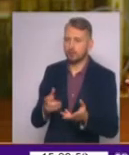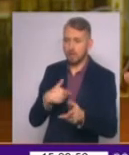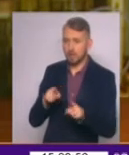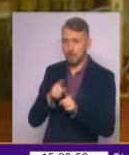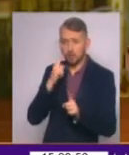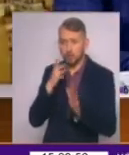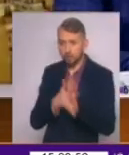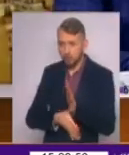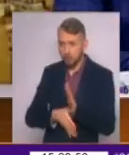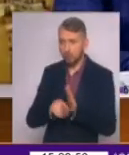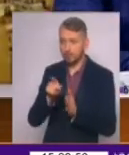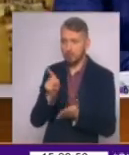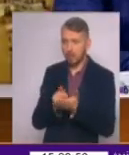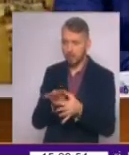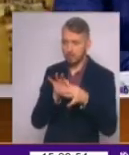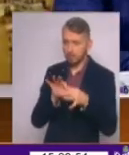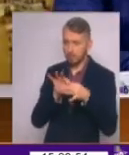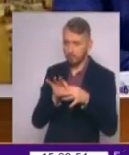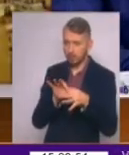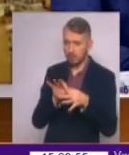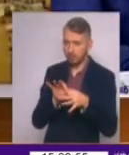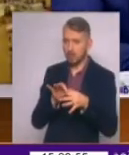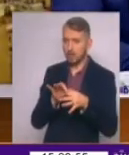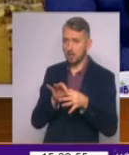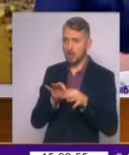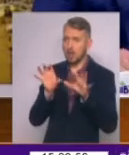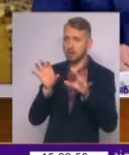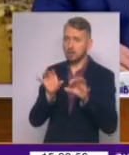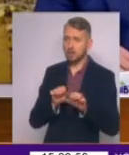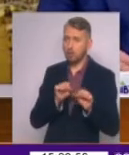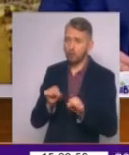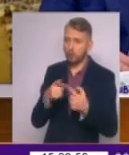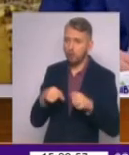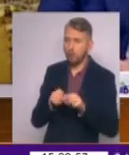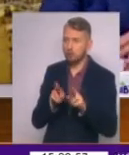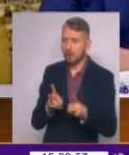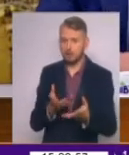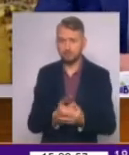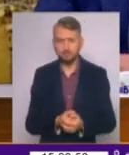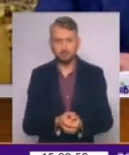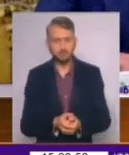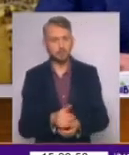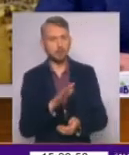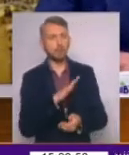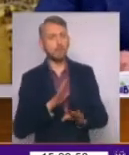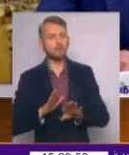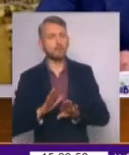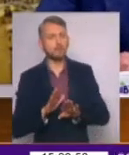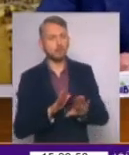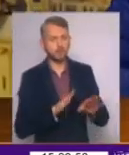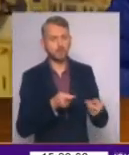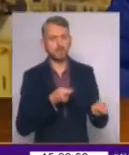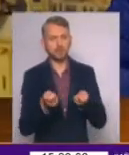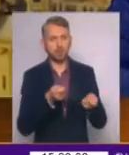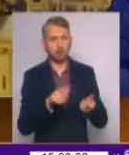далі, яким чином ви маєте співпрацювати з далі з правоохоронними органами? Чи яким чином? Поясніть. Був заступник керівника